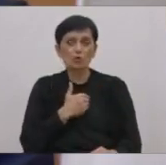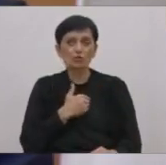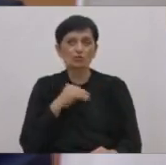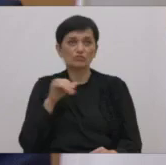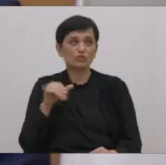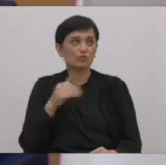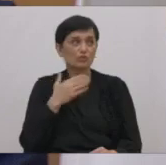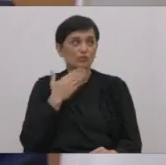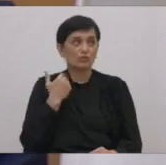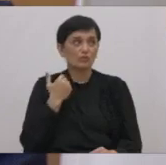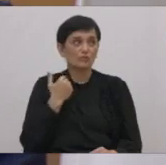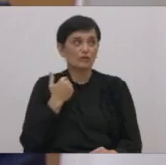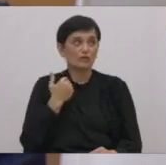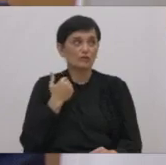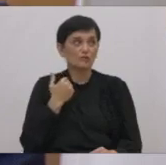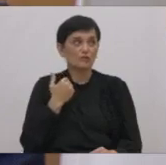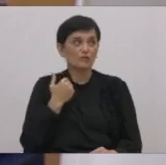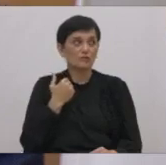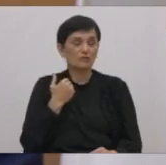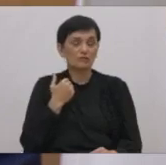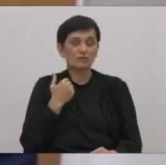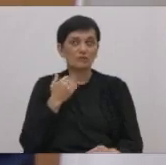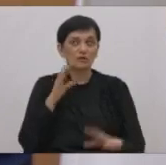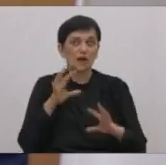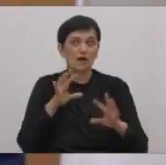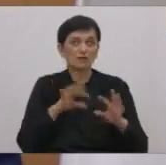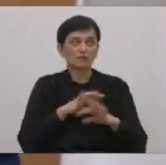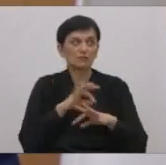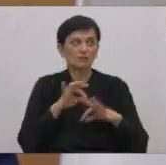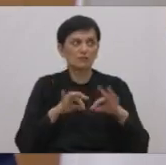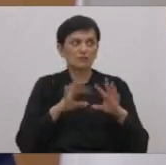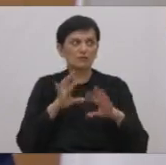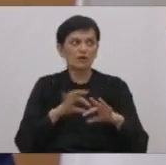არ გაქვთ. Წარმოადგენთ ახალი კანონ პროექტი. Როდესაც კანონ პროექტს წარმოადგენთ ხოლმე